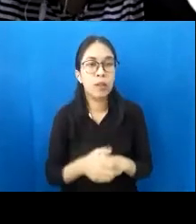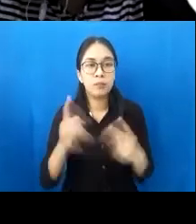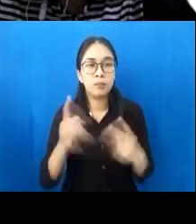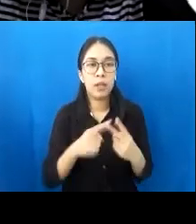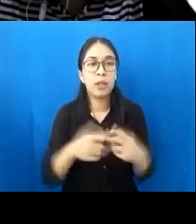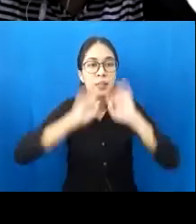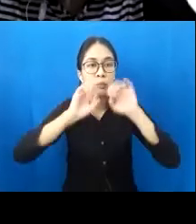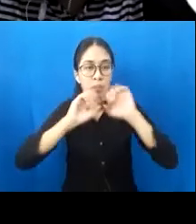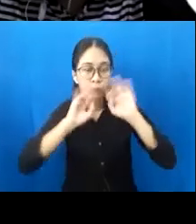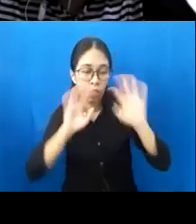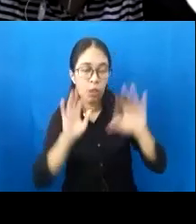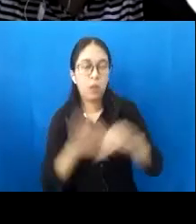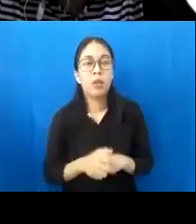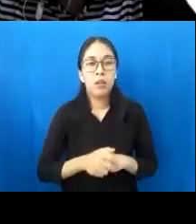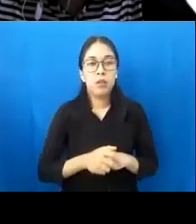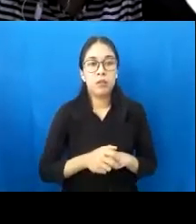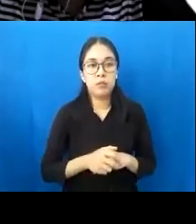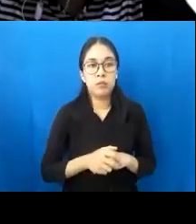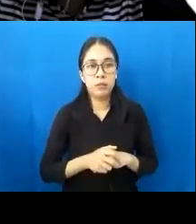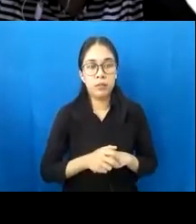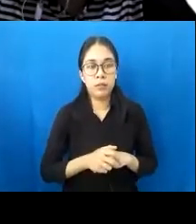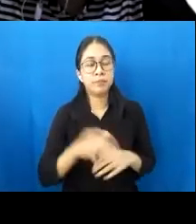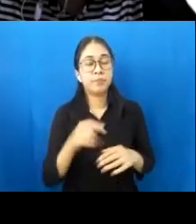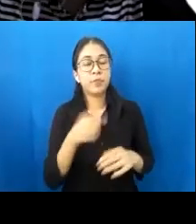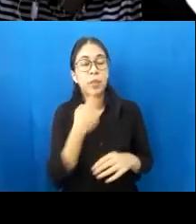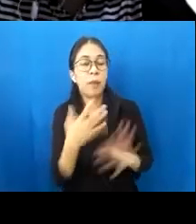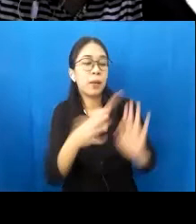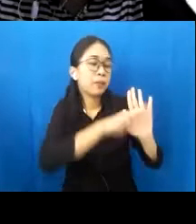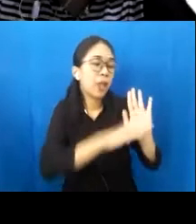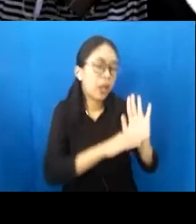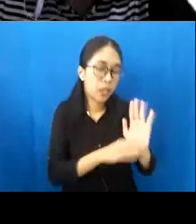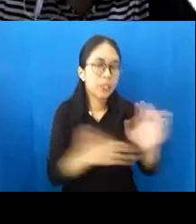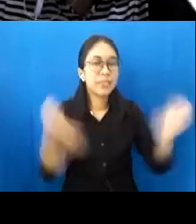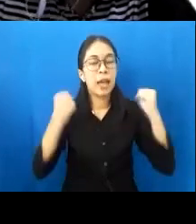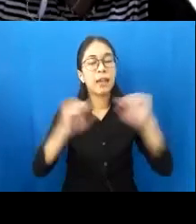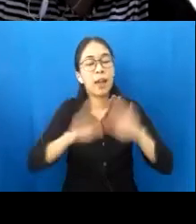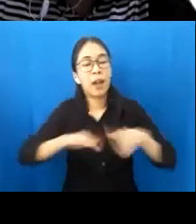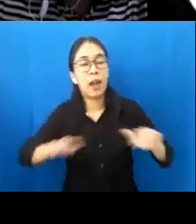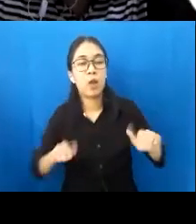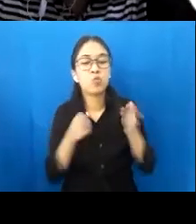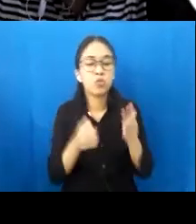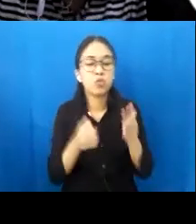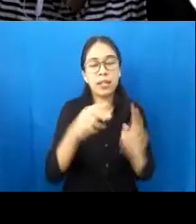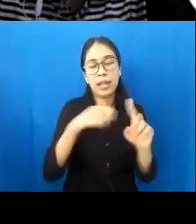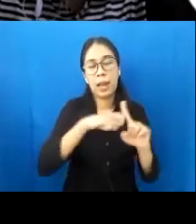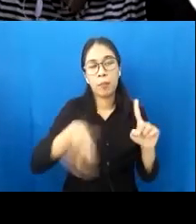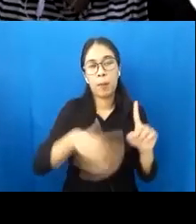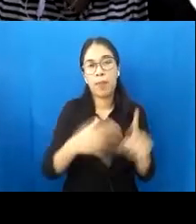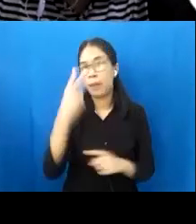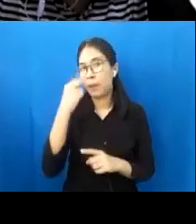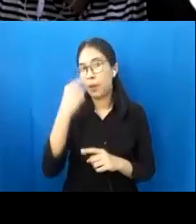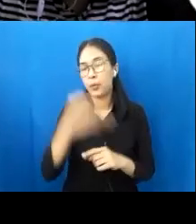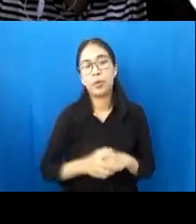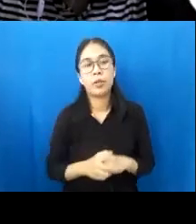dan tentang kebijakan kesehatan anak ya, khususnya di Kabupaten Bandung.